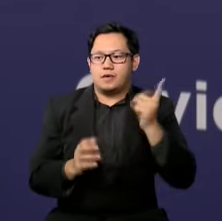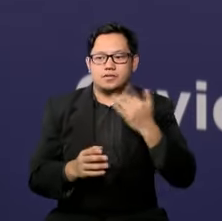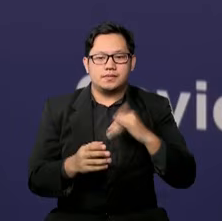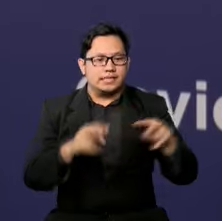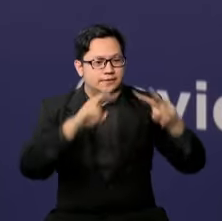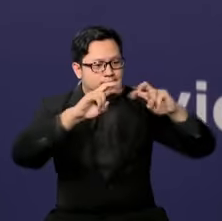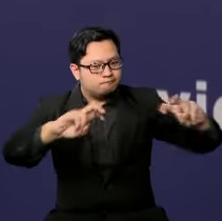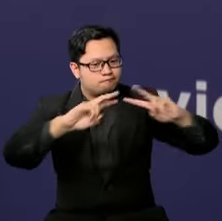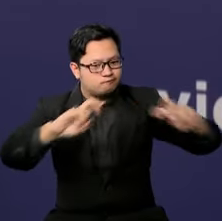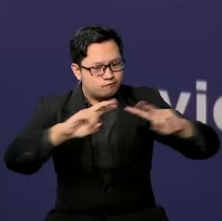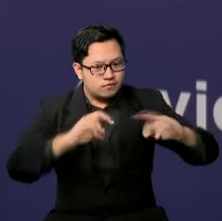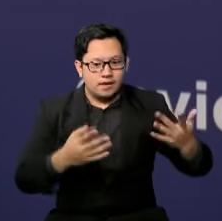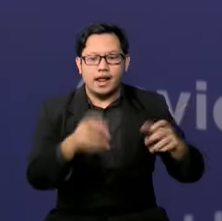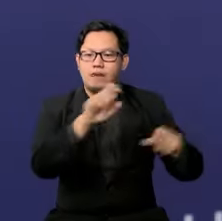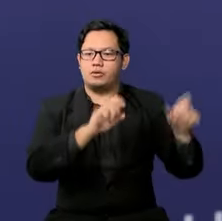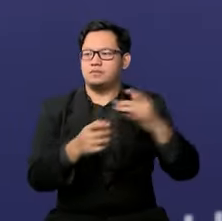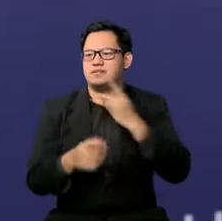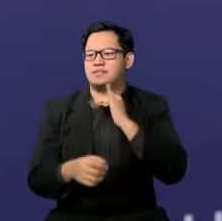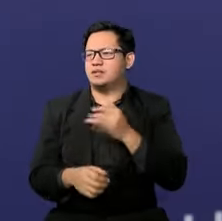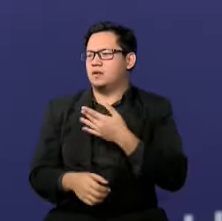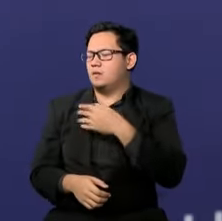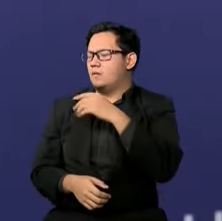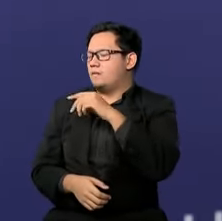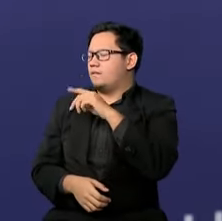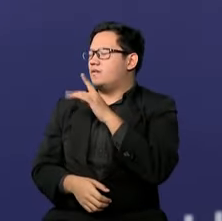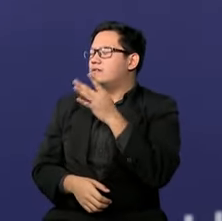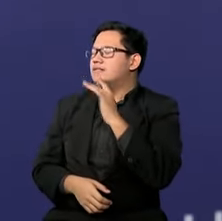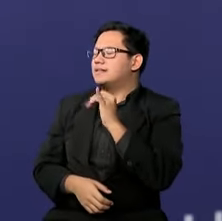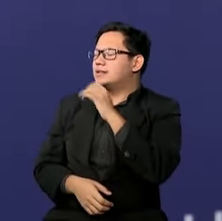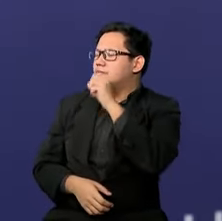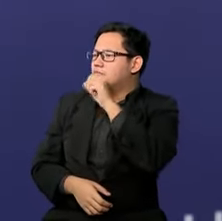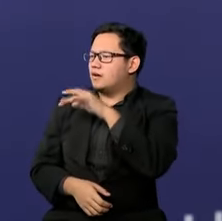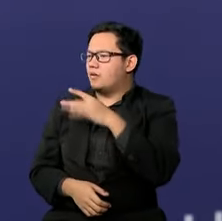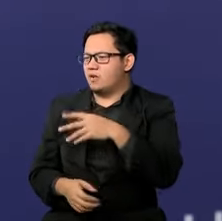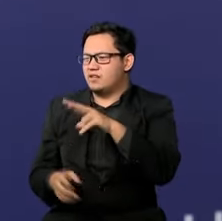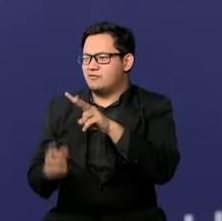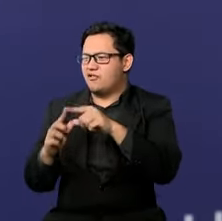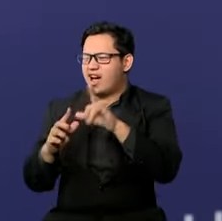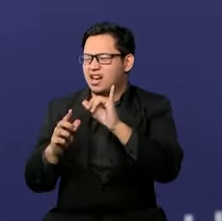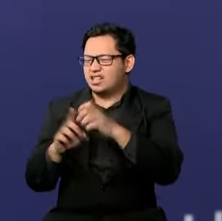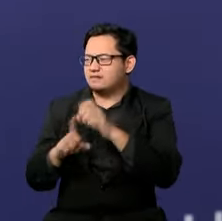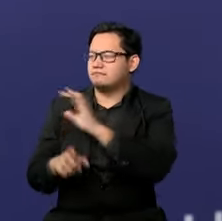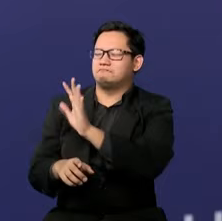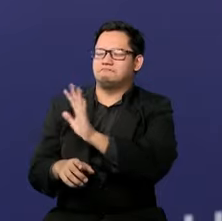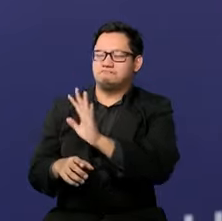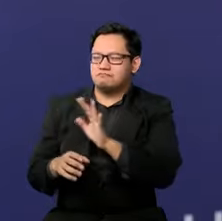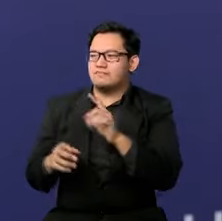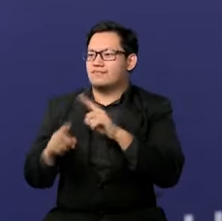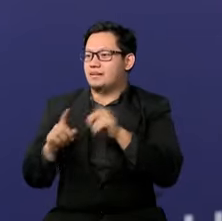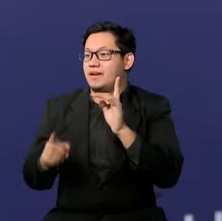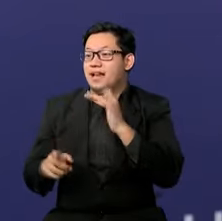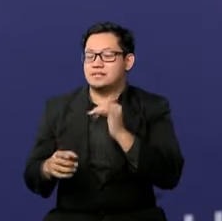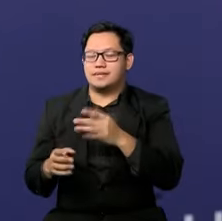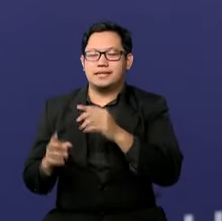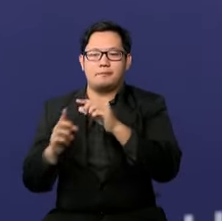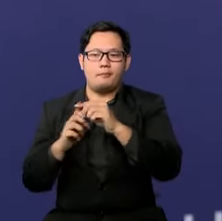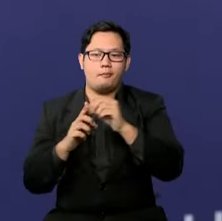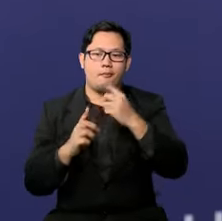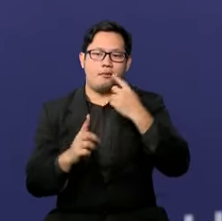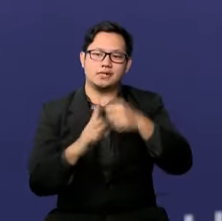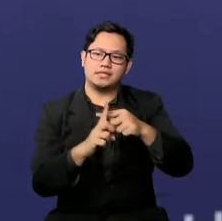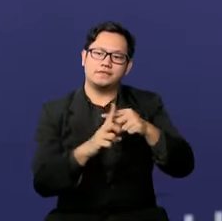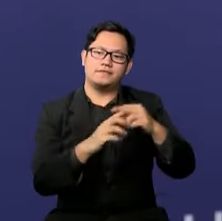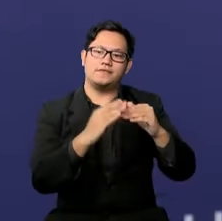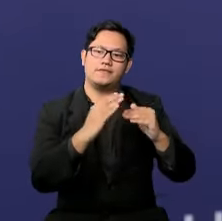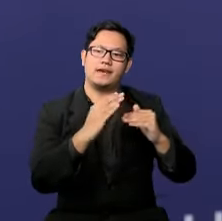laboratorium jadinya nggak bisa juga mengatakan oi nggak valet Bukan tapi karena pada dasarnya kita ada pegangan lain yang namanya positif-positif irit Gimana